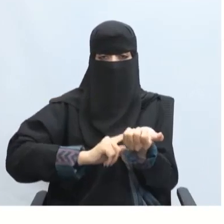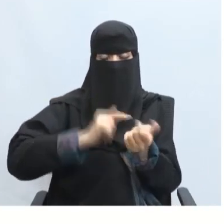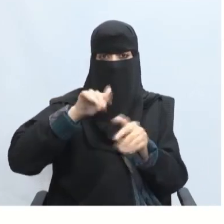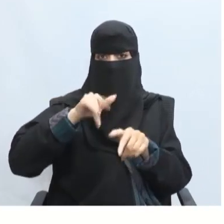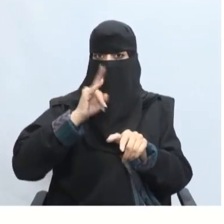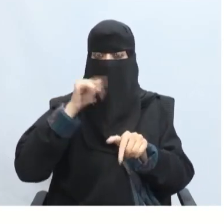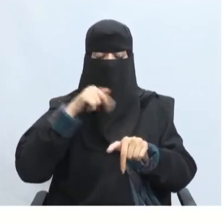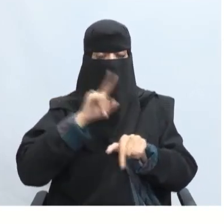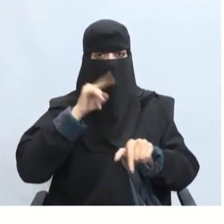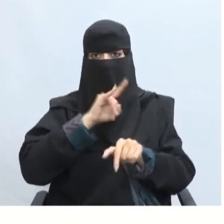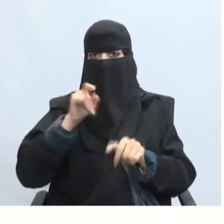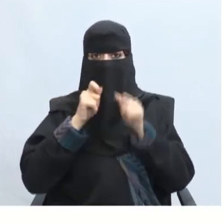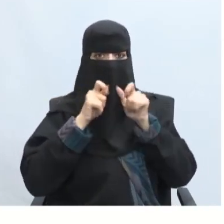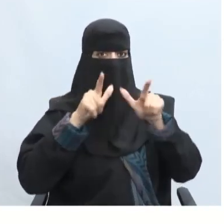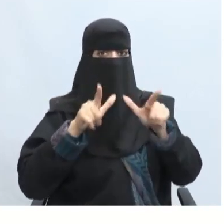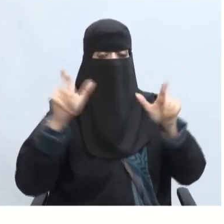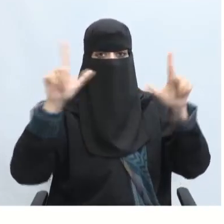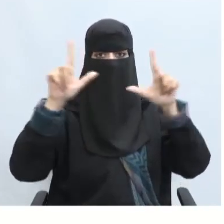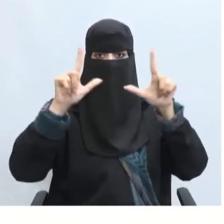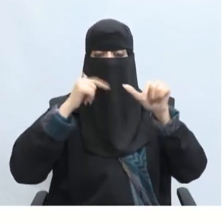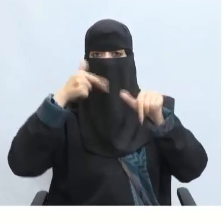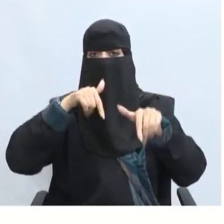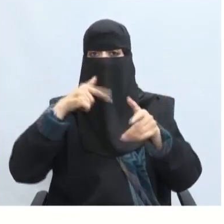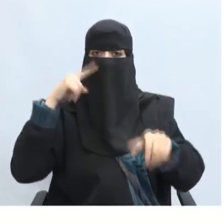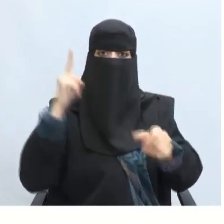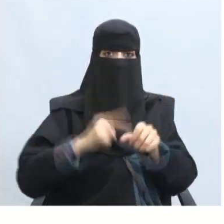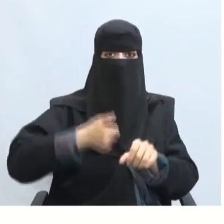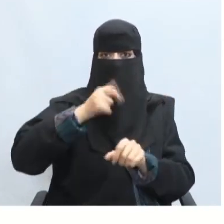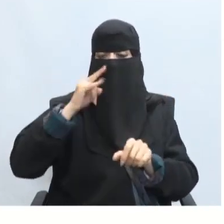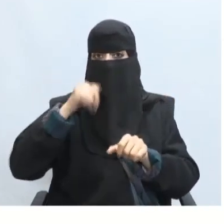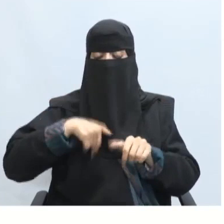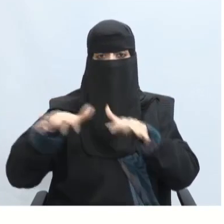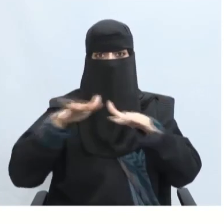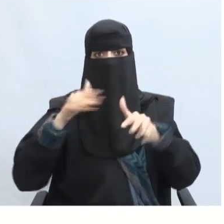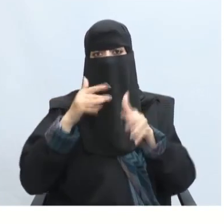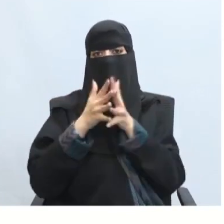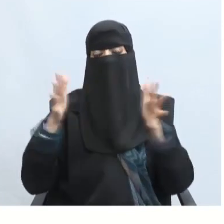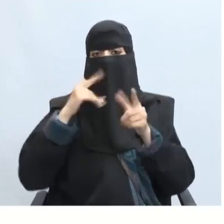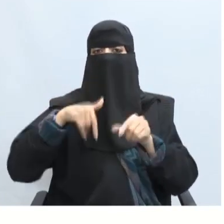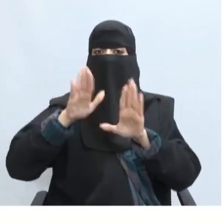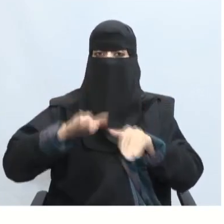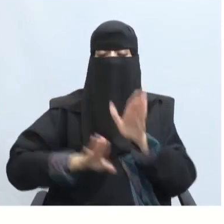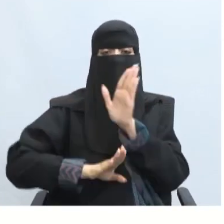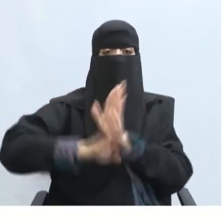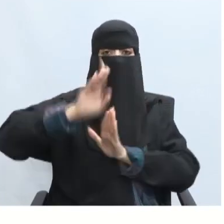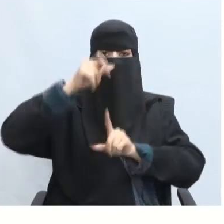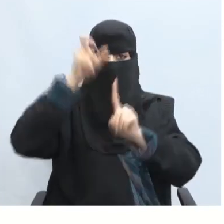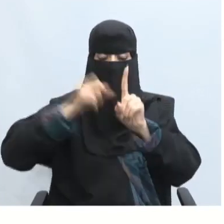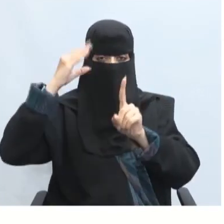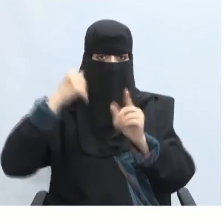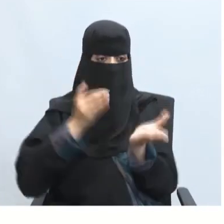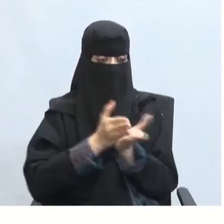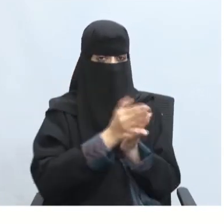يذكر منها في وسائل الاع في وسائل الاعلام الا الزلازل الكبيره فقط ولقد طور العلماء طرائق عده